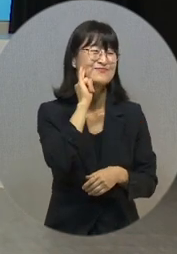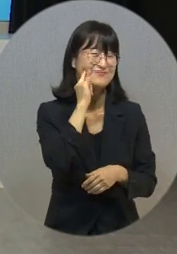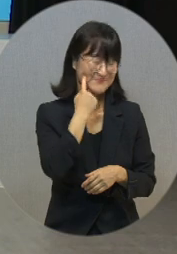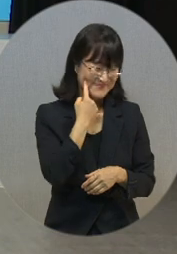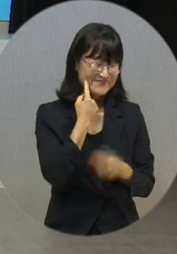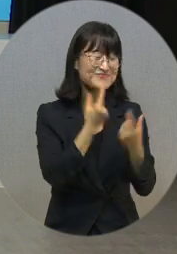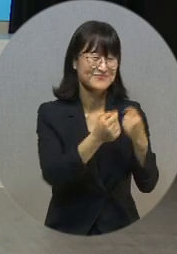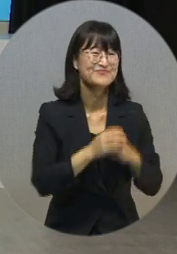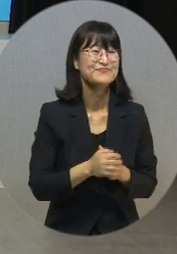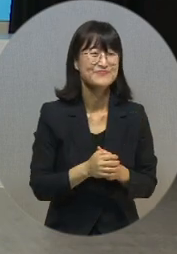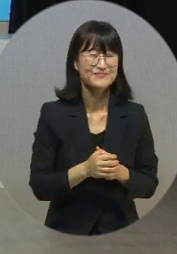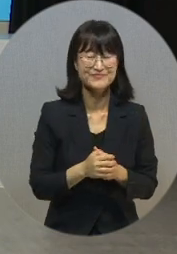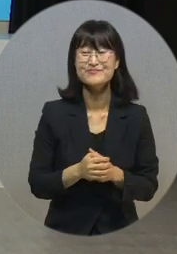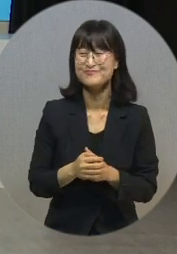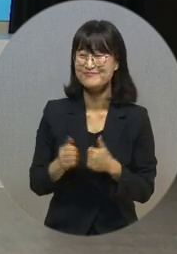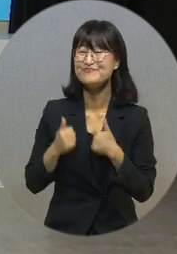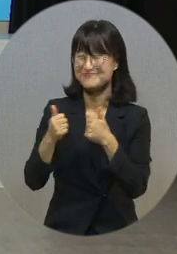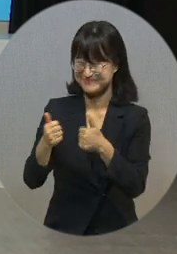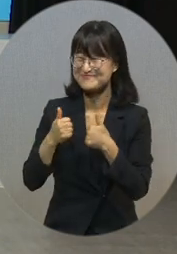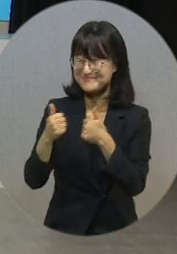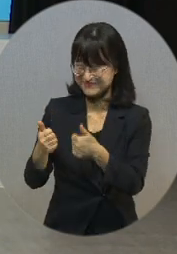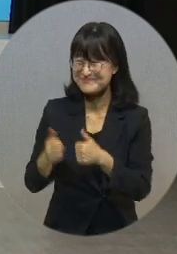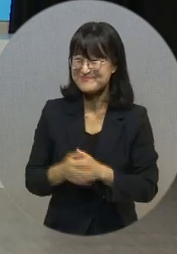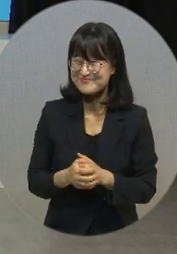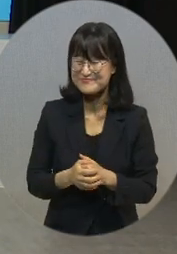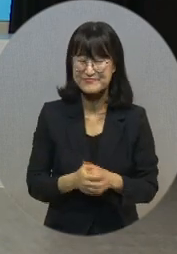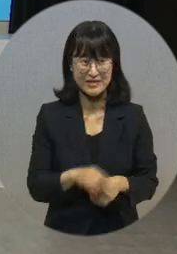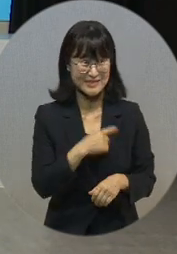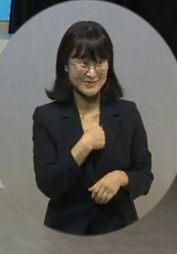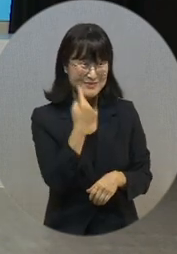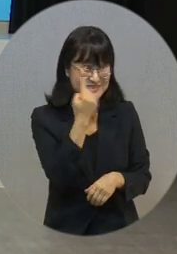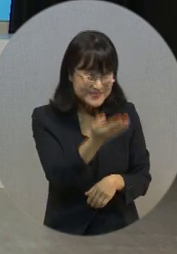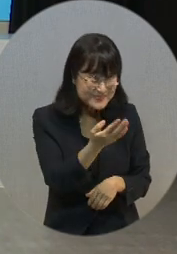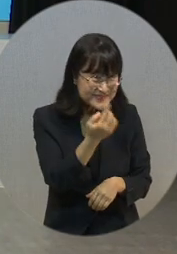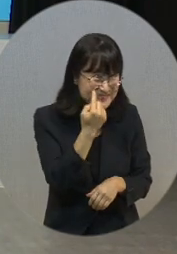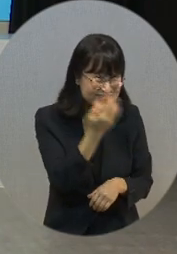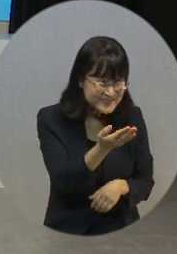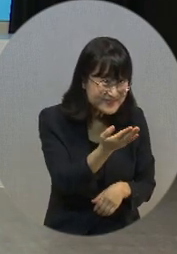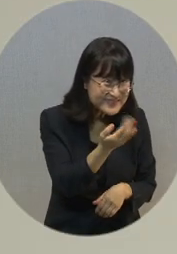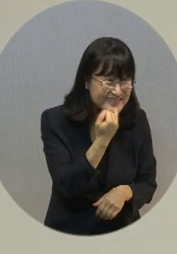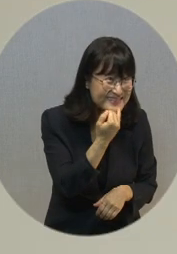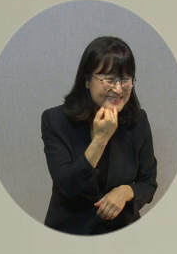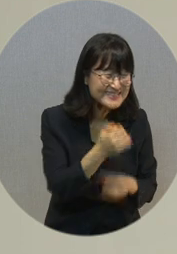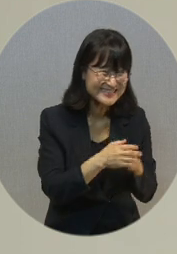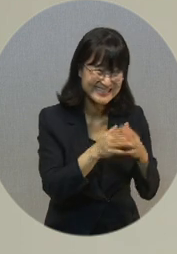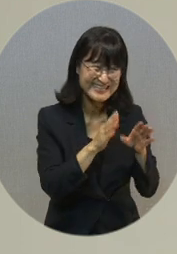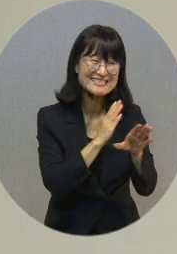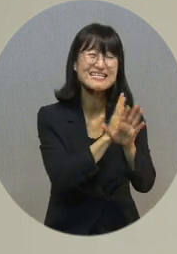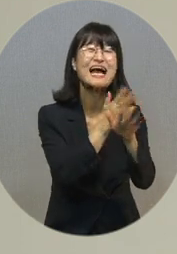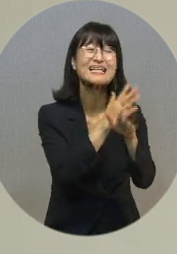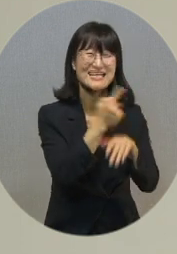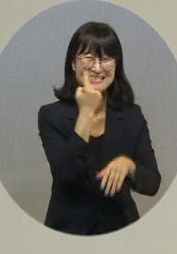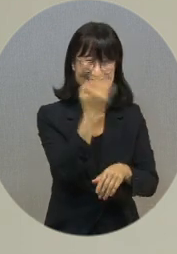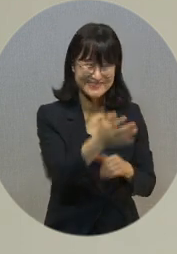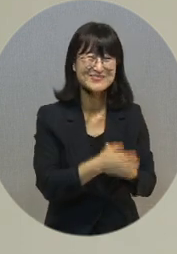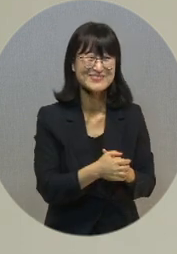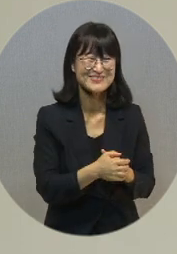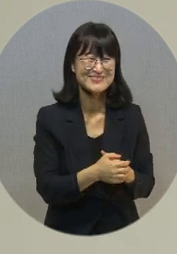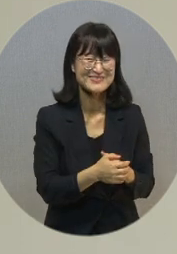네, 열심히 하겠습니다. 예. 네. 그리고 제가 이제 짓궂은 질문 좀 하나 해도 될까요? 아, 뭐 어떤 부분을 하시려고요? 우리 최보연